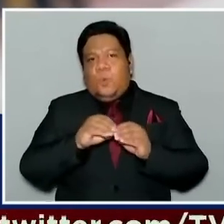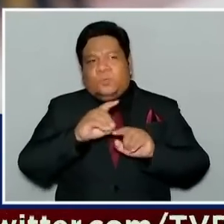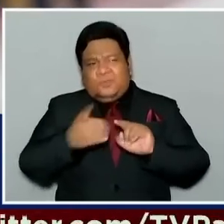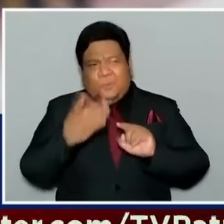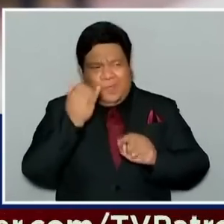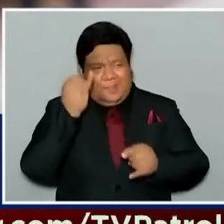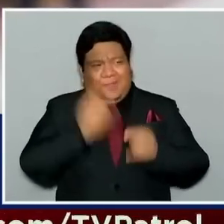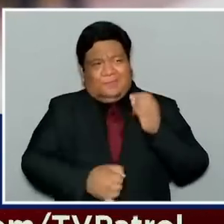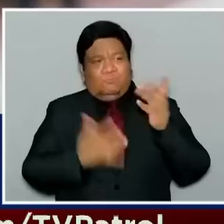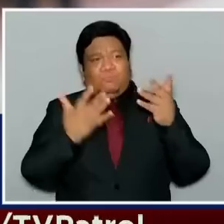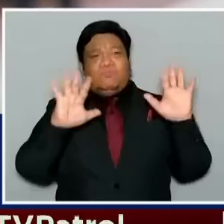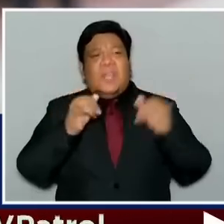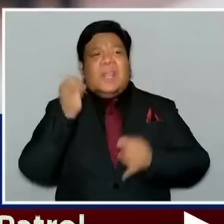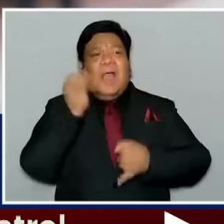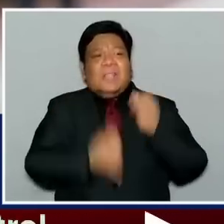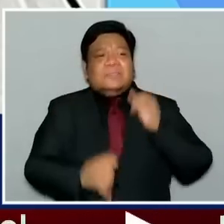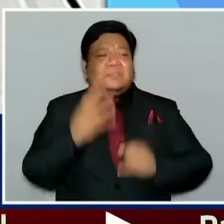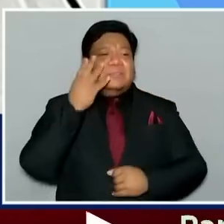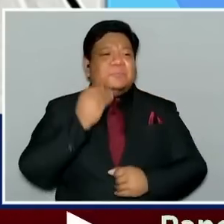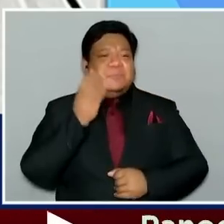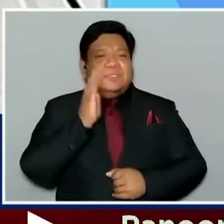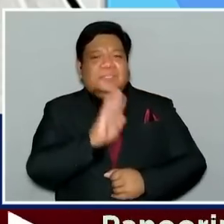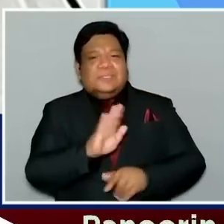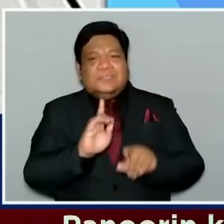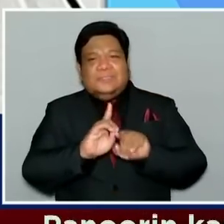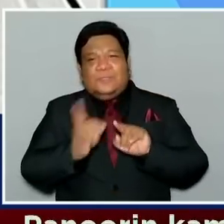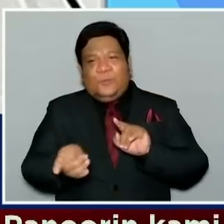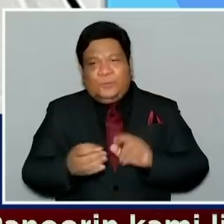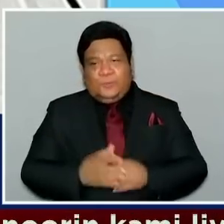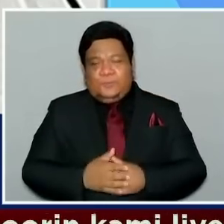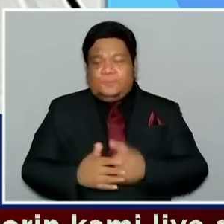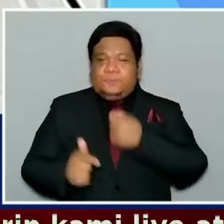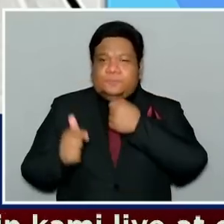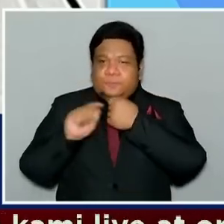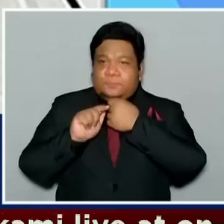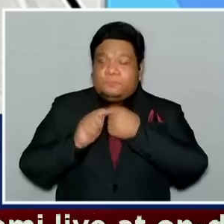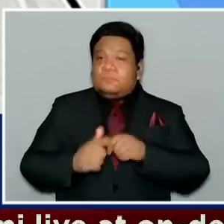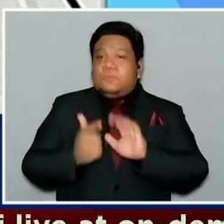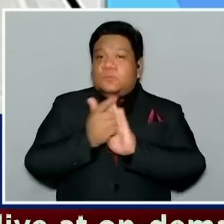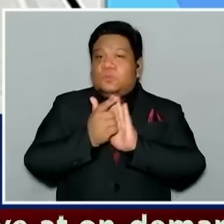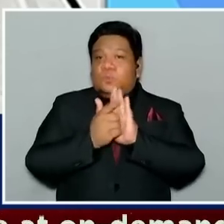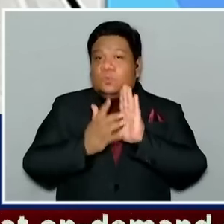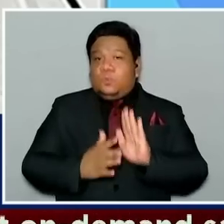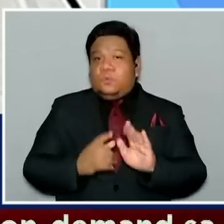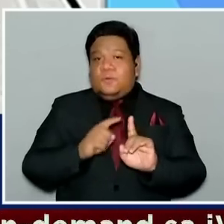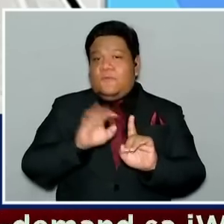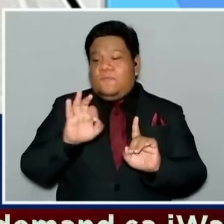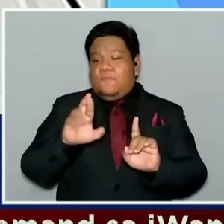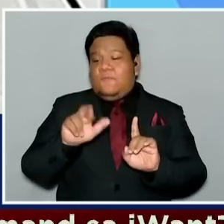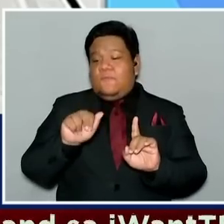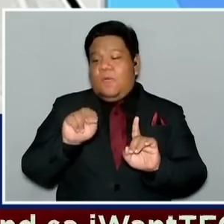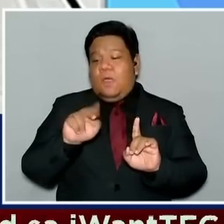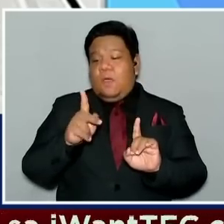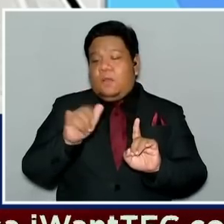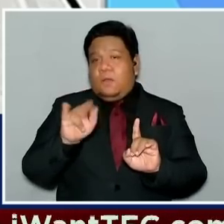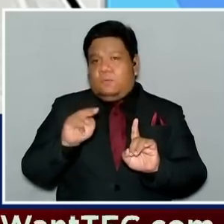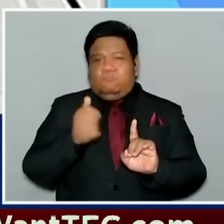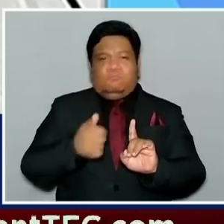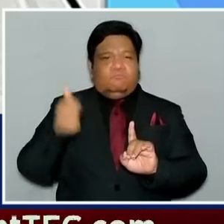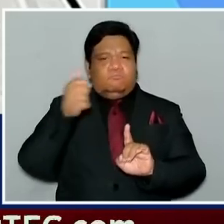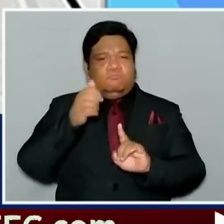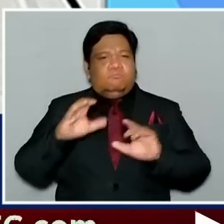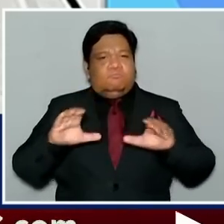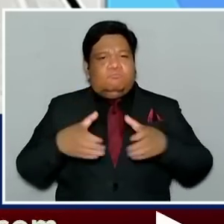nang ma-i-enjoy, kumbaga. Ayon kay Attorney Franklin Quijano, chairman ng National Commission for Senior